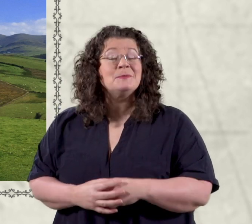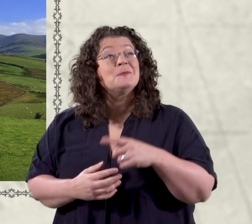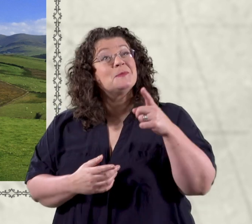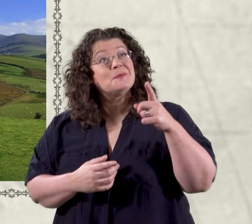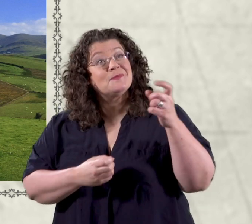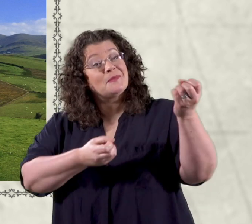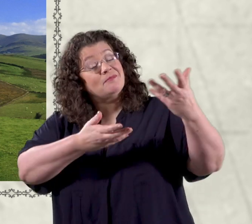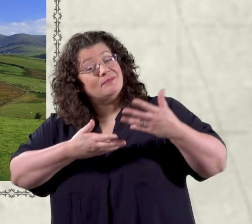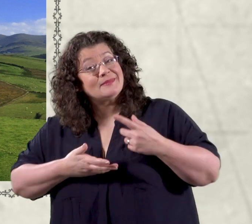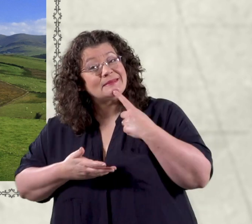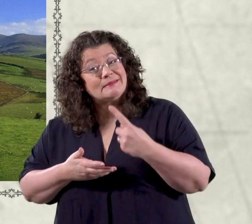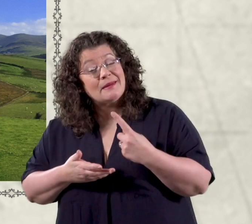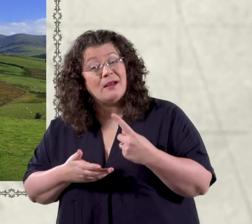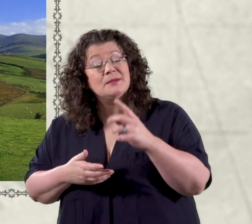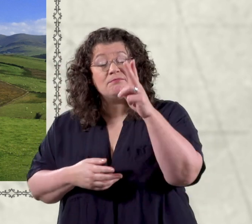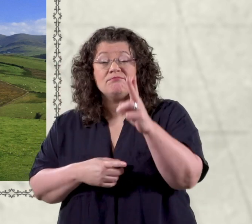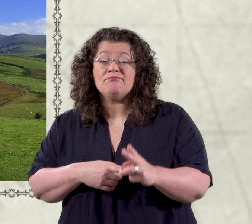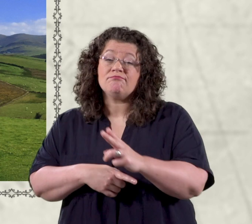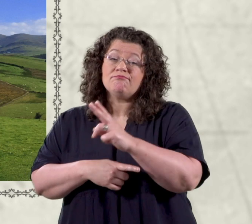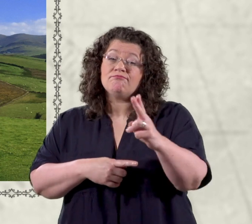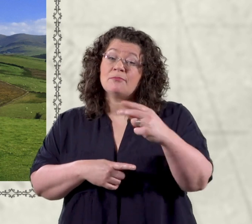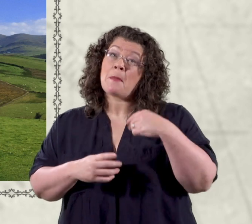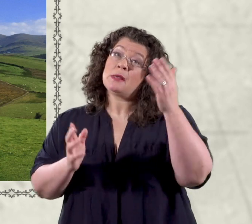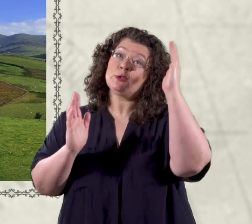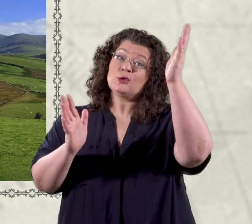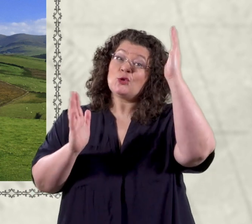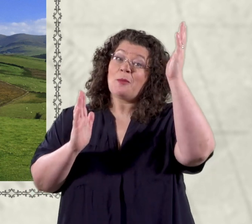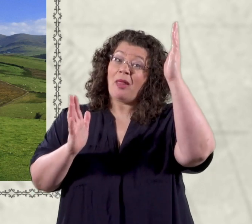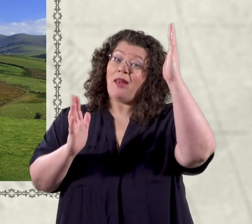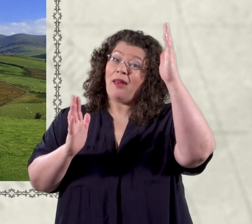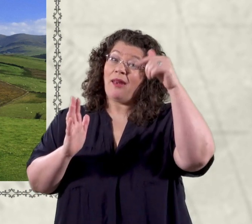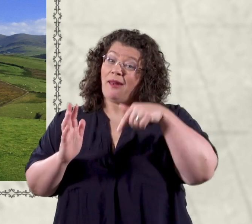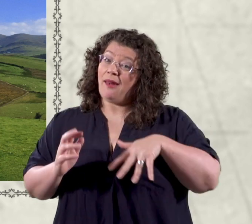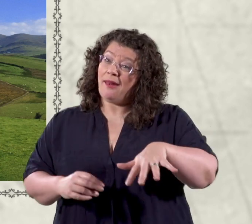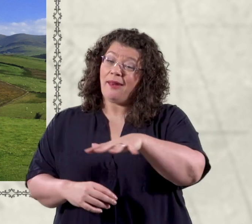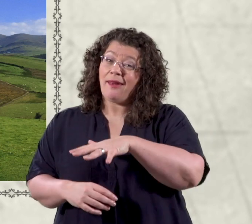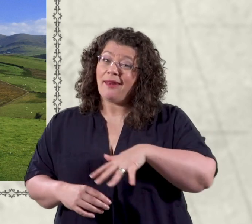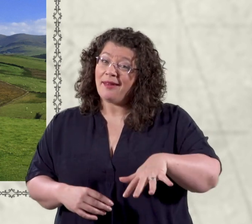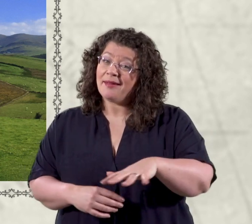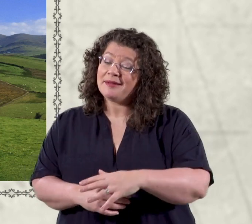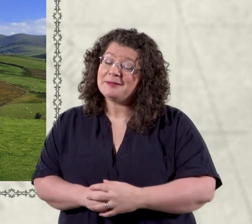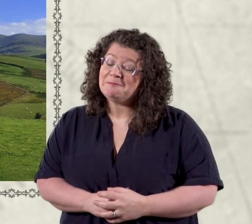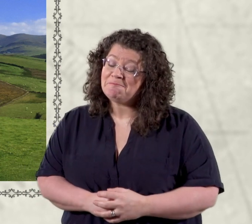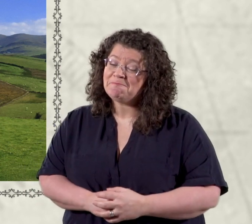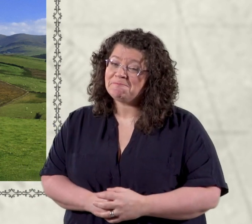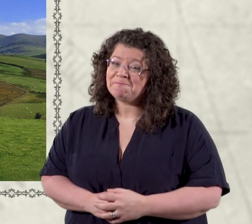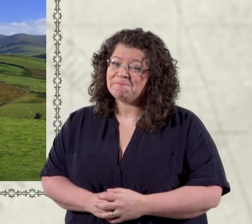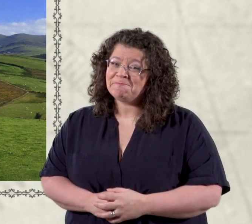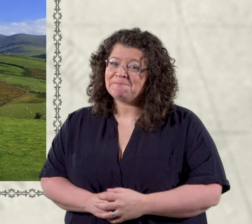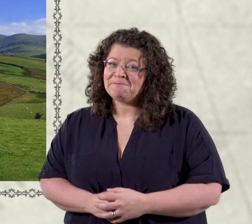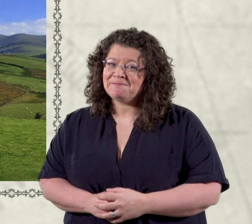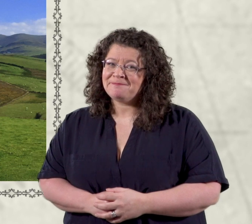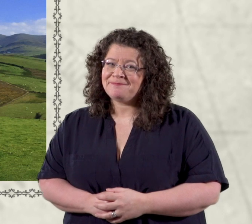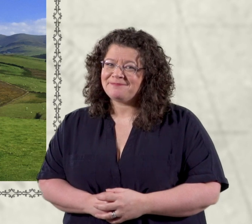braf, y golomen ar yr ysgwydd ar y dyn ar y ddeiar ar ddi. Esgusodwch